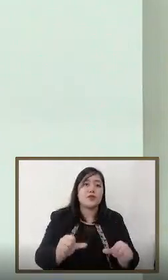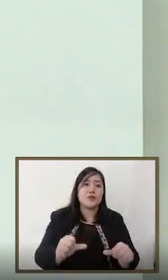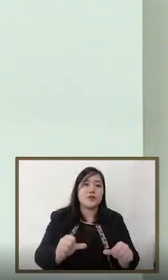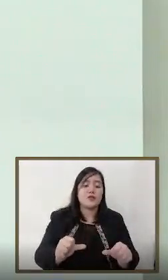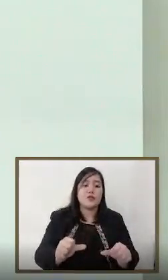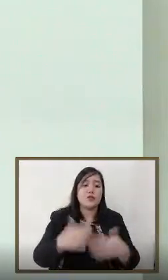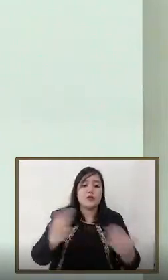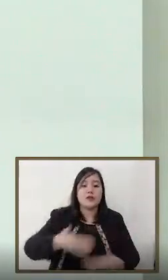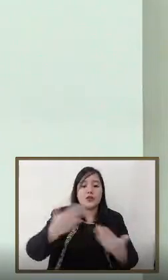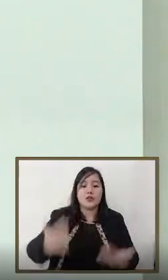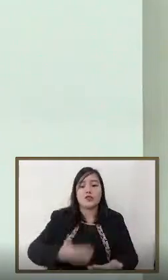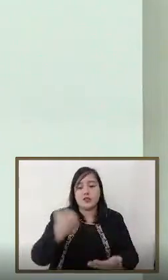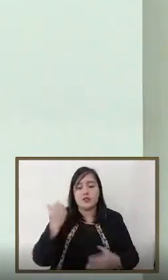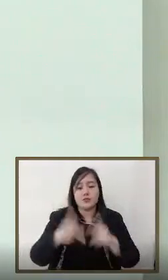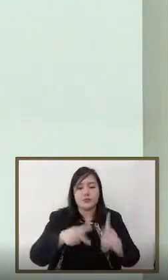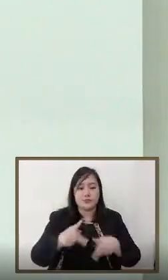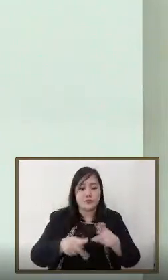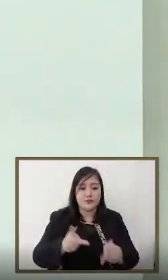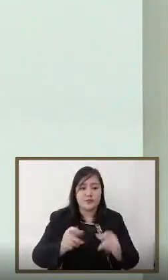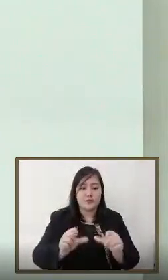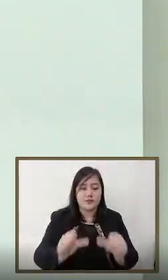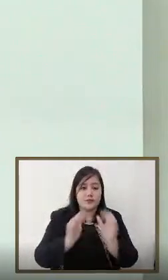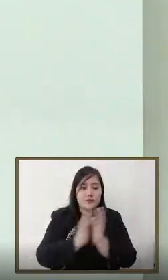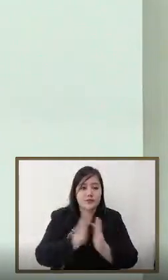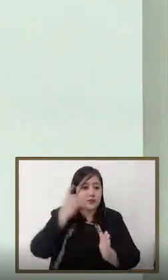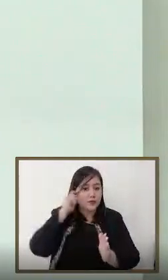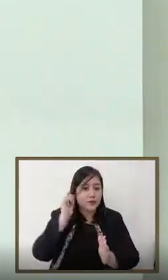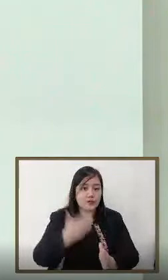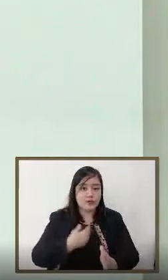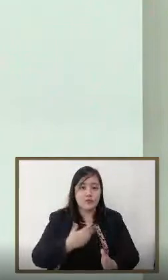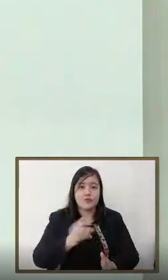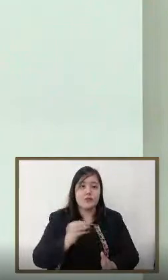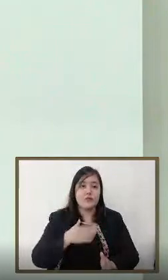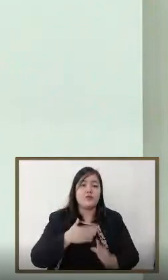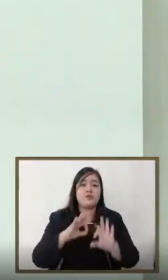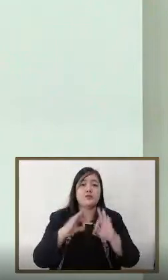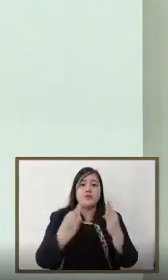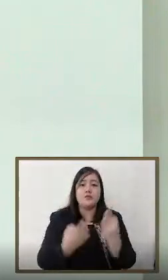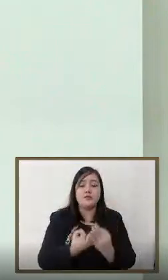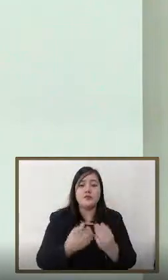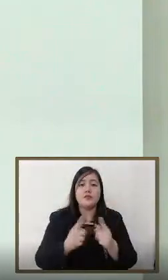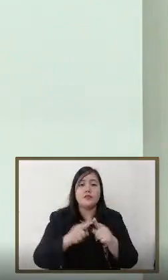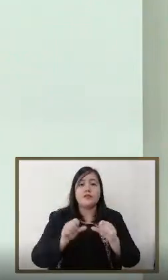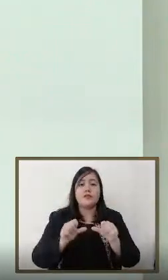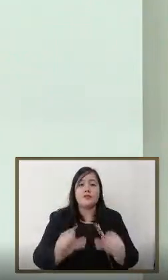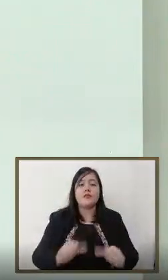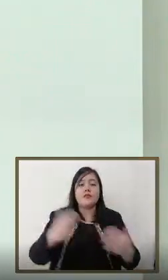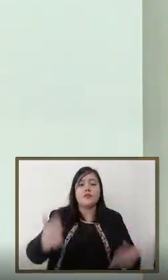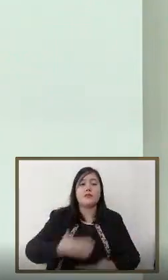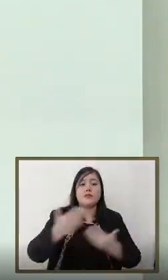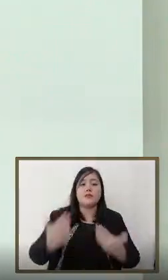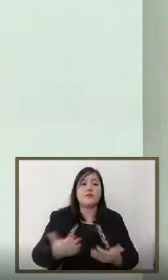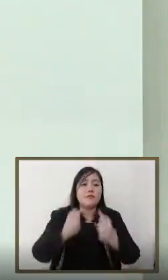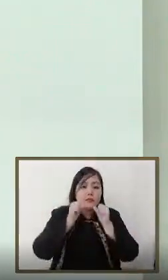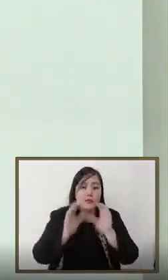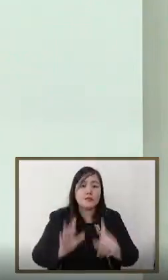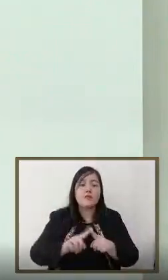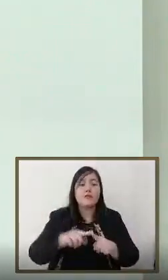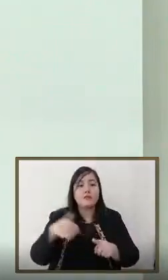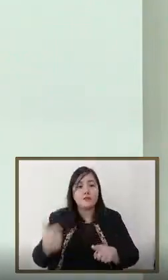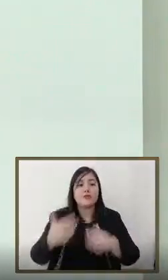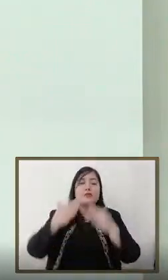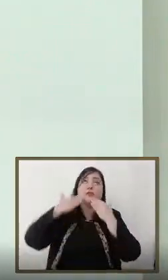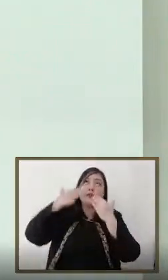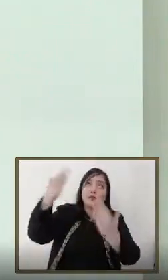iba. Kaya patuloy niyo po kaming ipanalangin, ang family po namin, na patuloy pa pong maging blessing and encouragement. Maraming salamat po sa